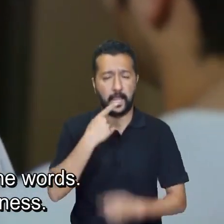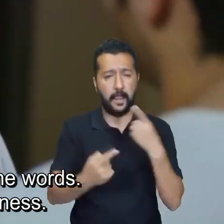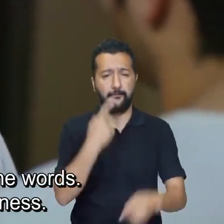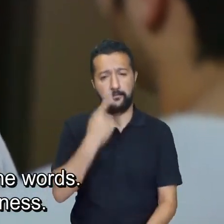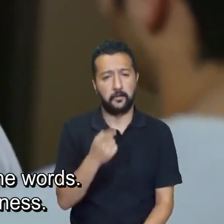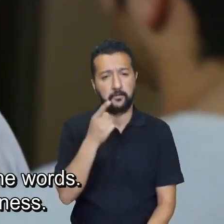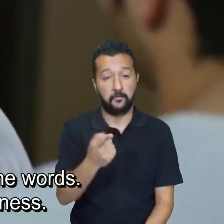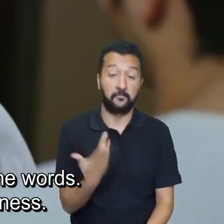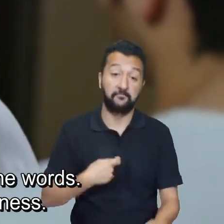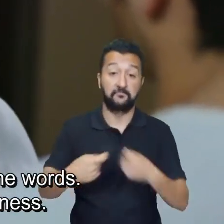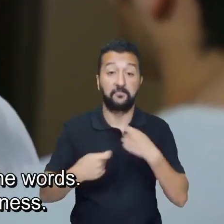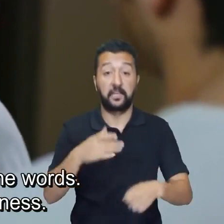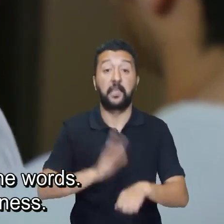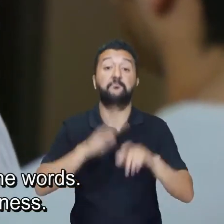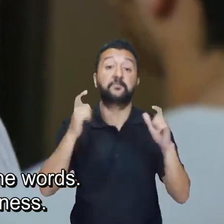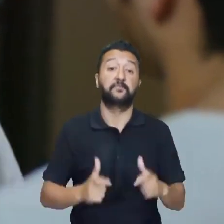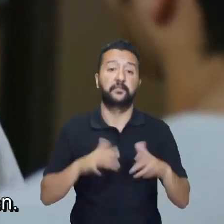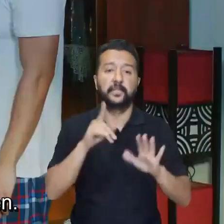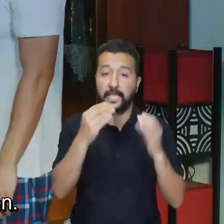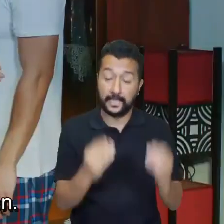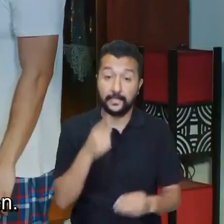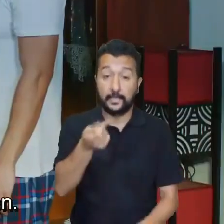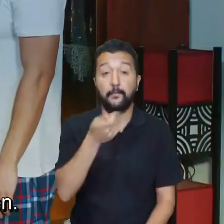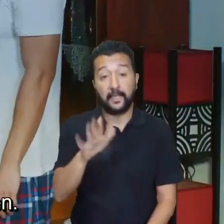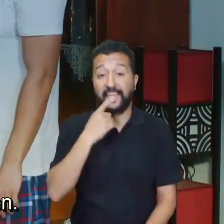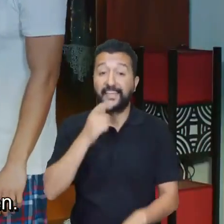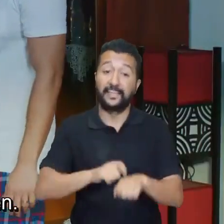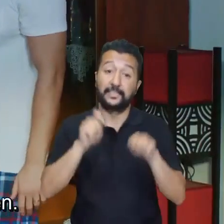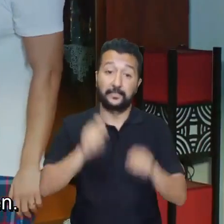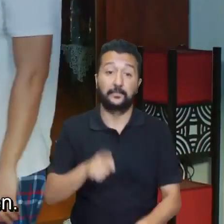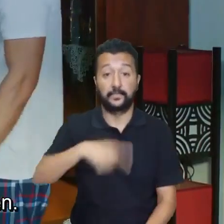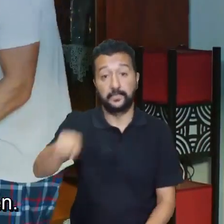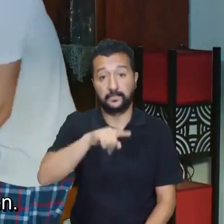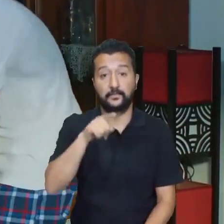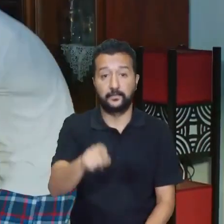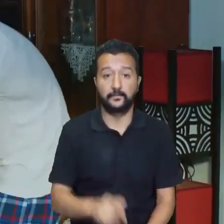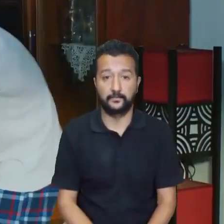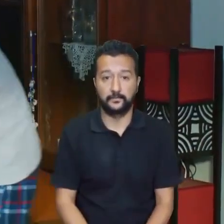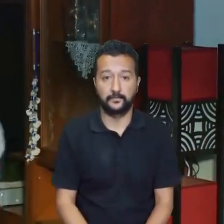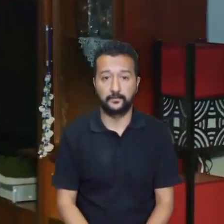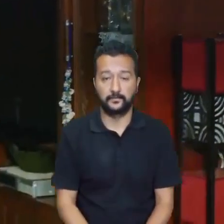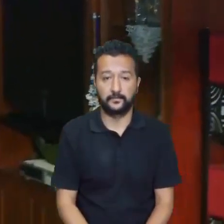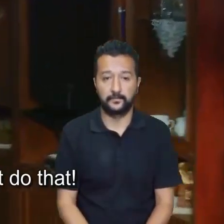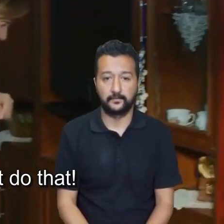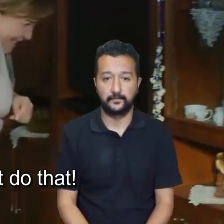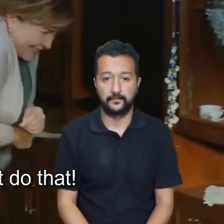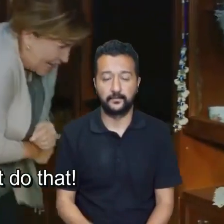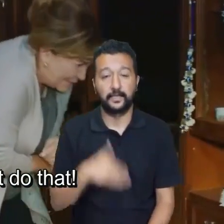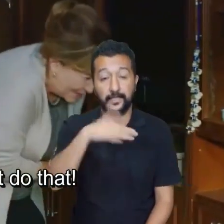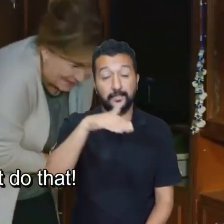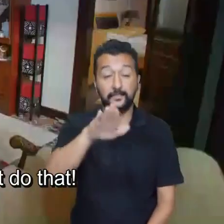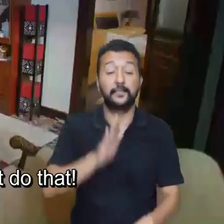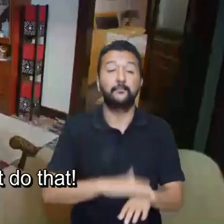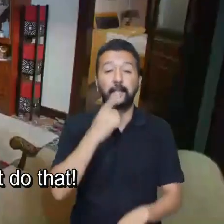laflara bak, laflara bak, ticarethane işletmeyecekmiş. İyi, bedava tedavi et o zaman herkesleri. Tarık yanlarından